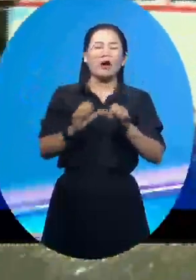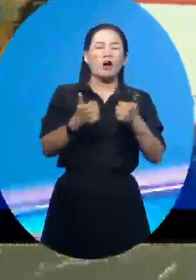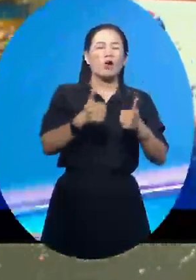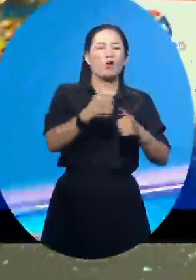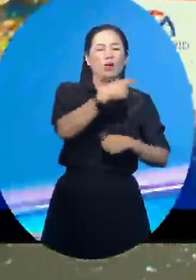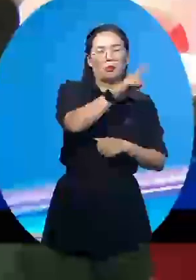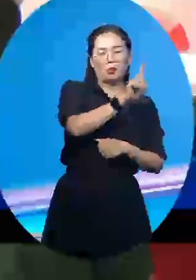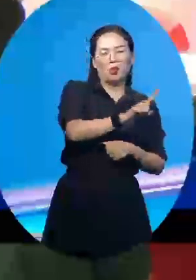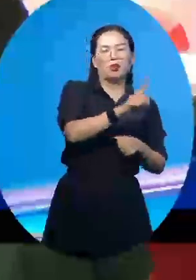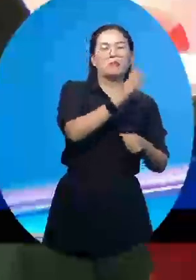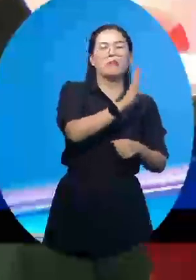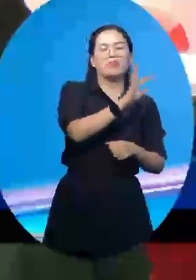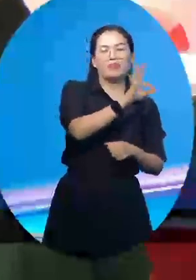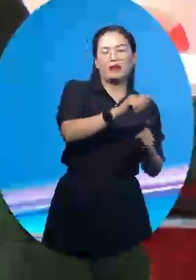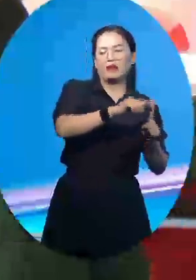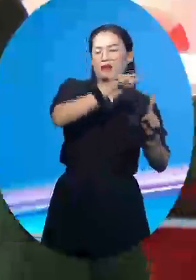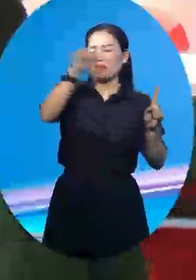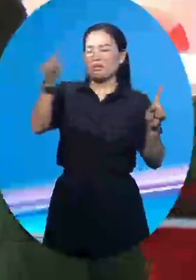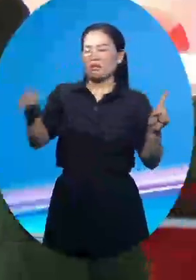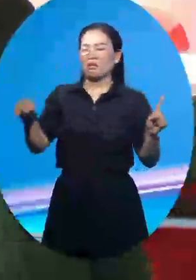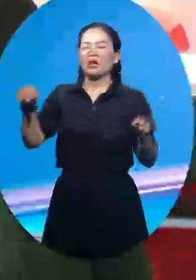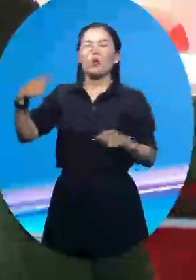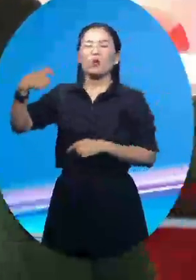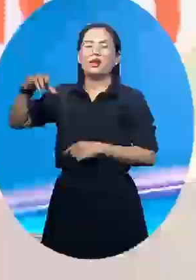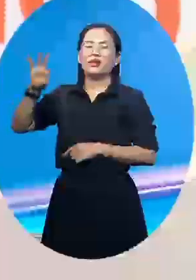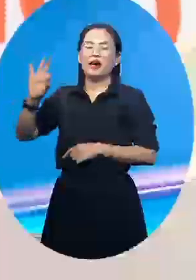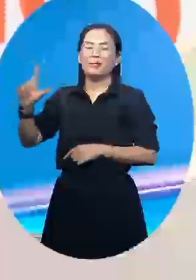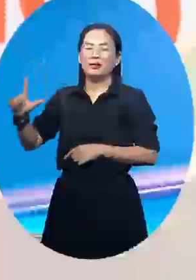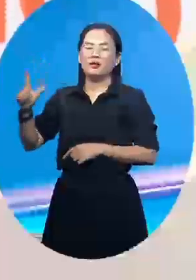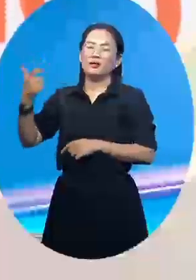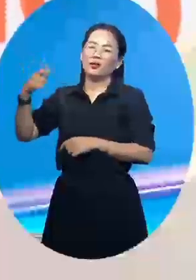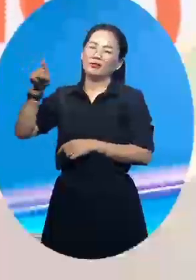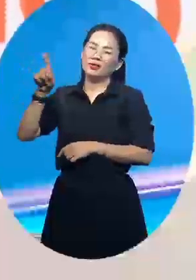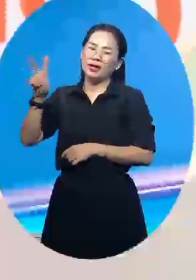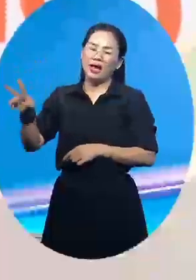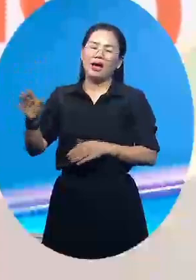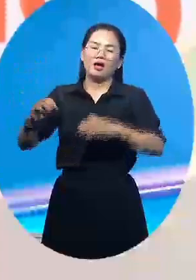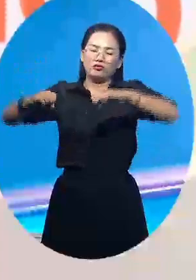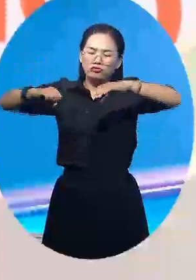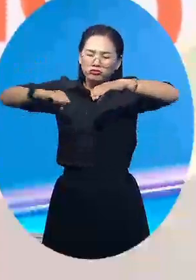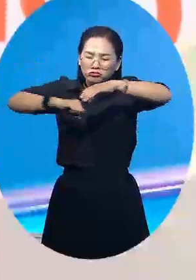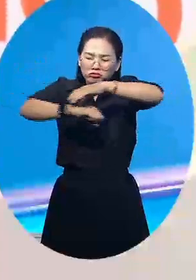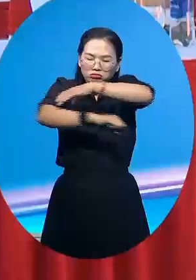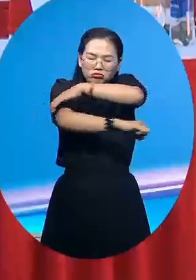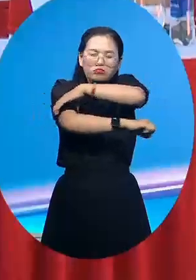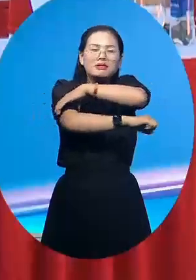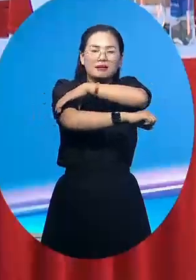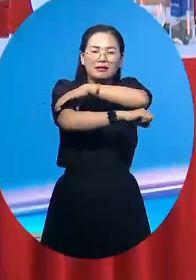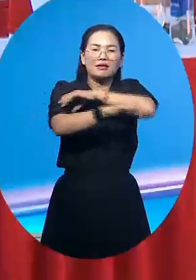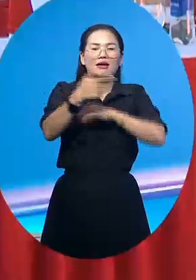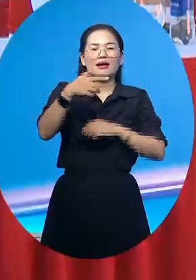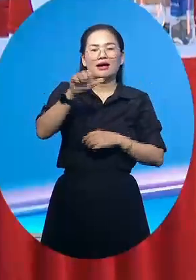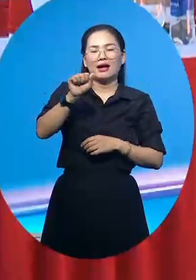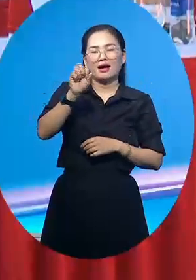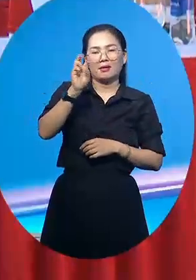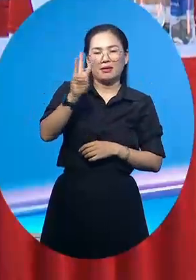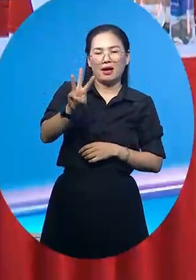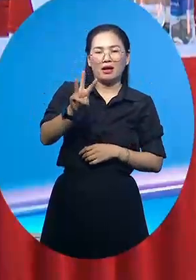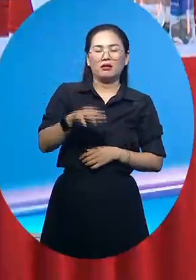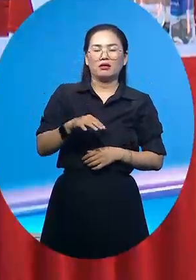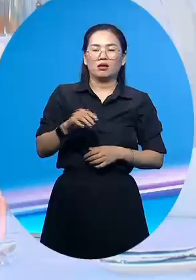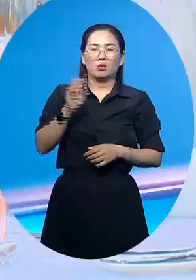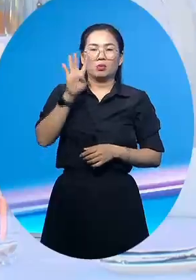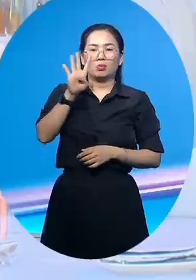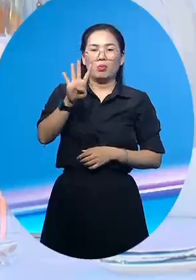quận 1 điểm cuối tại The bot Tham Lương quận 12 bao gồm 9 ga ngầm một ga trên cao và một deport dự án có tổng mức đầu tư gần